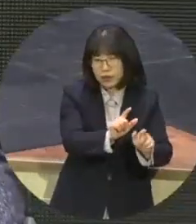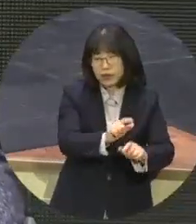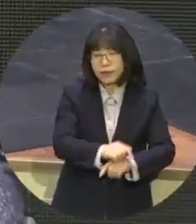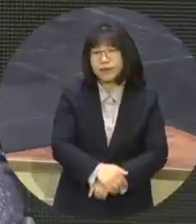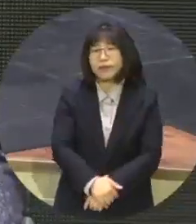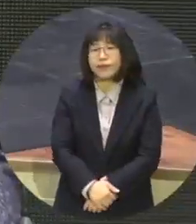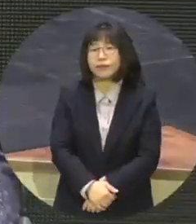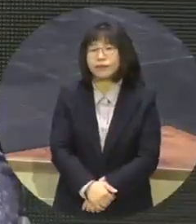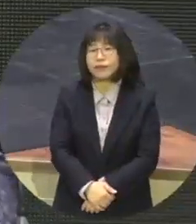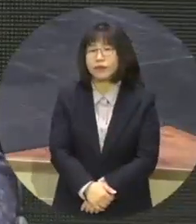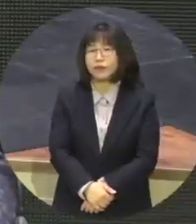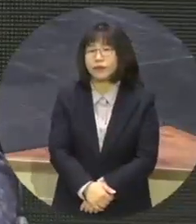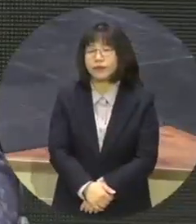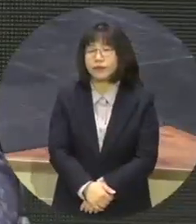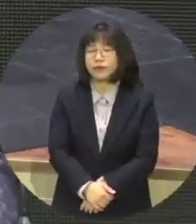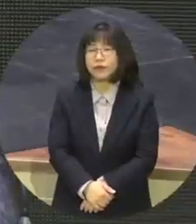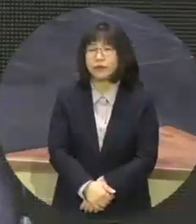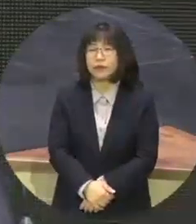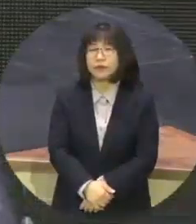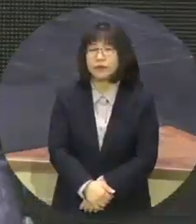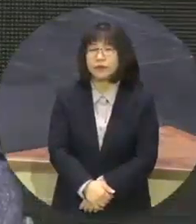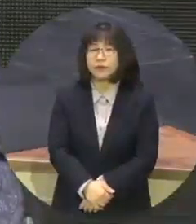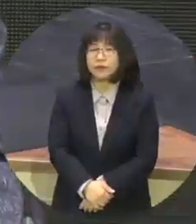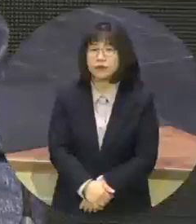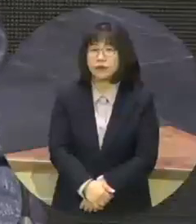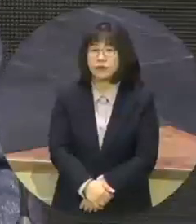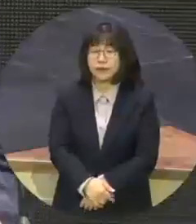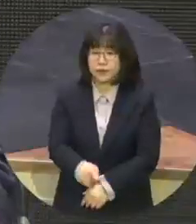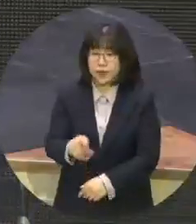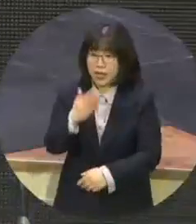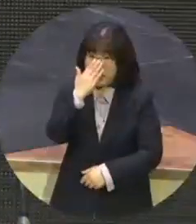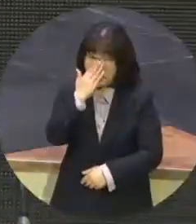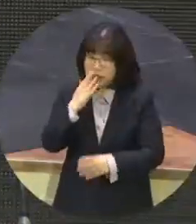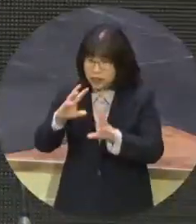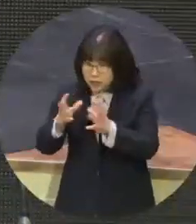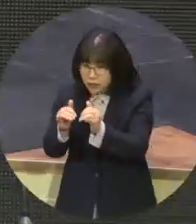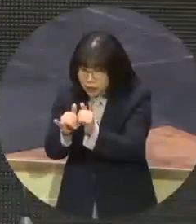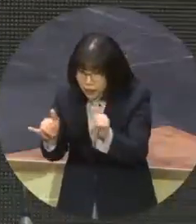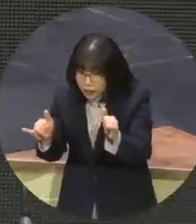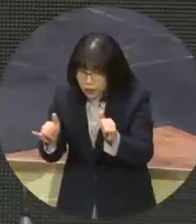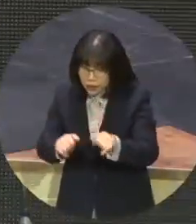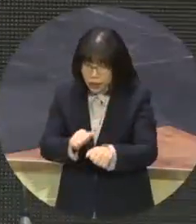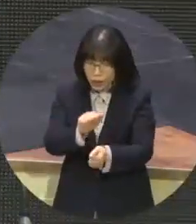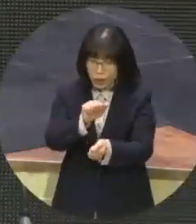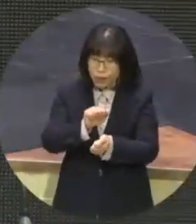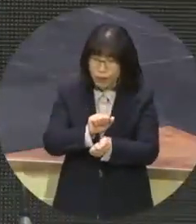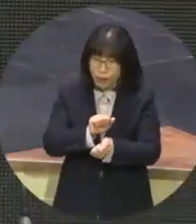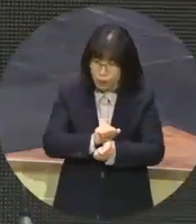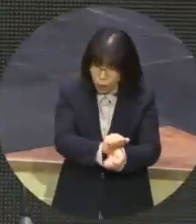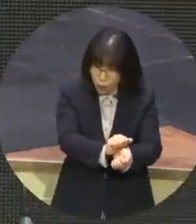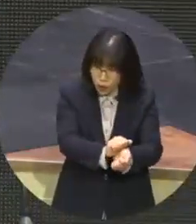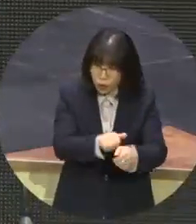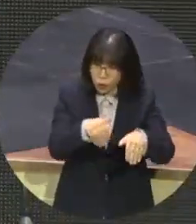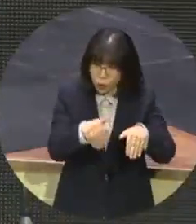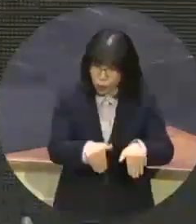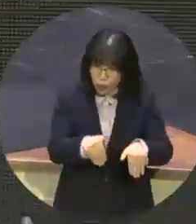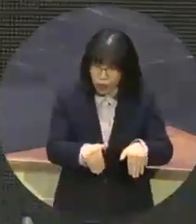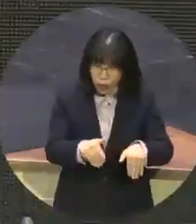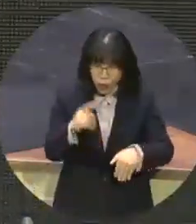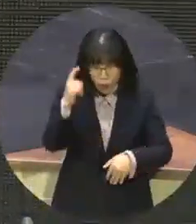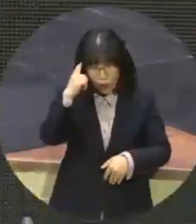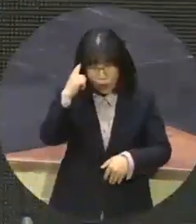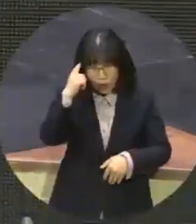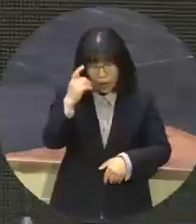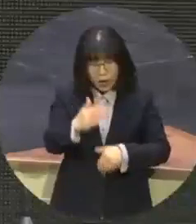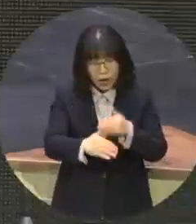살았어요. 이스라엘 백성들. 원인이 뭐냐? 바로 여기 있는 거예요. 하나님의